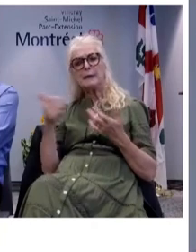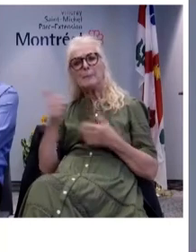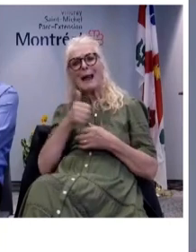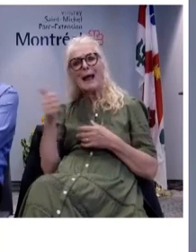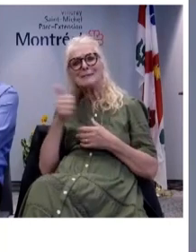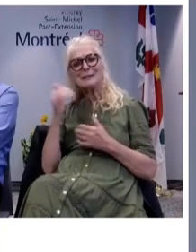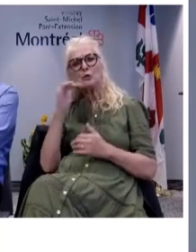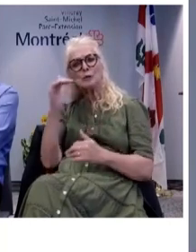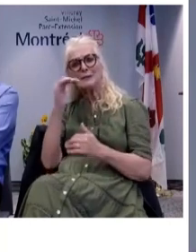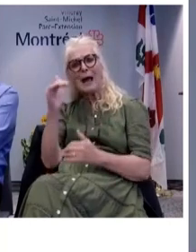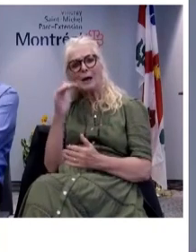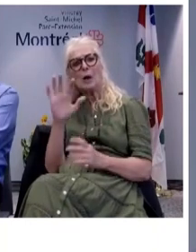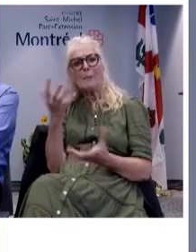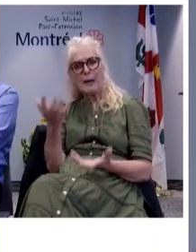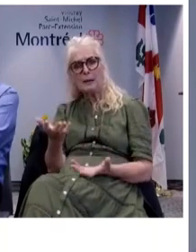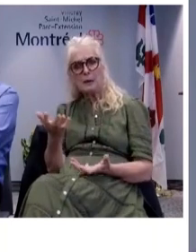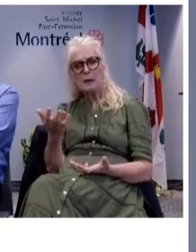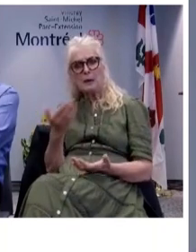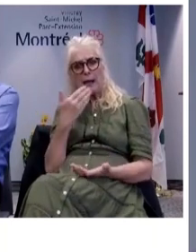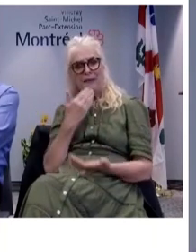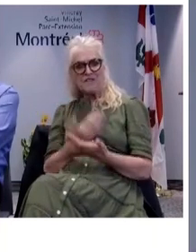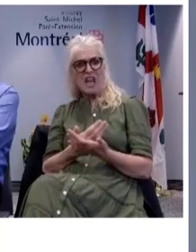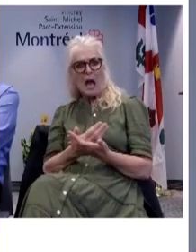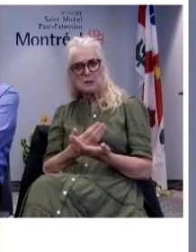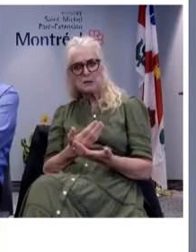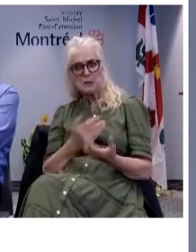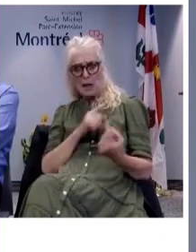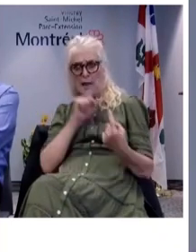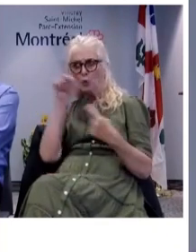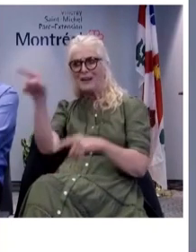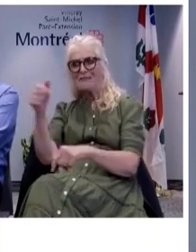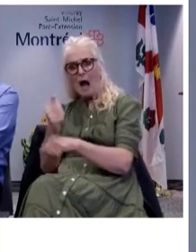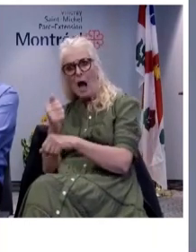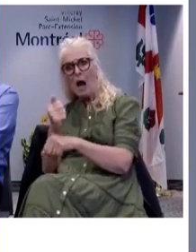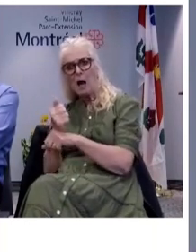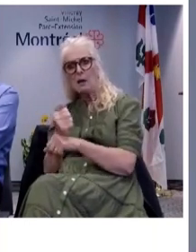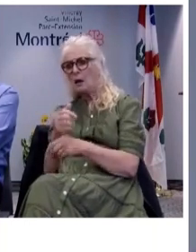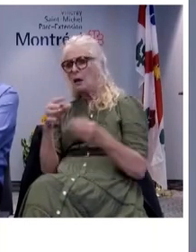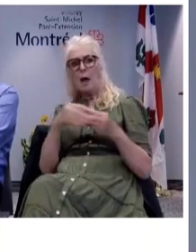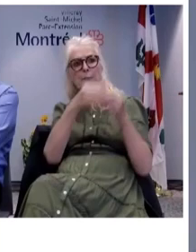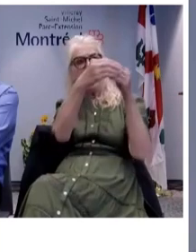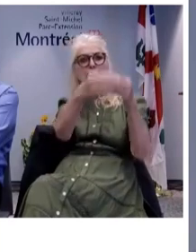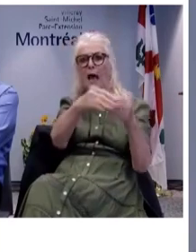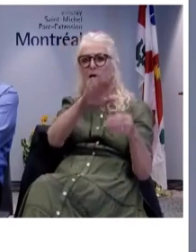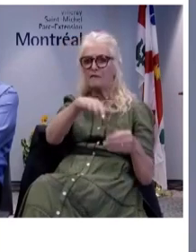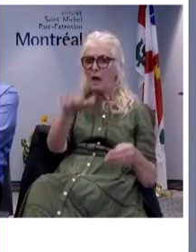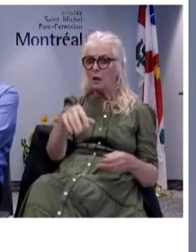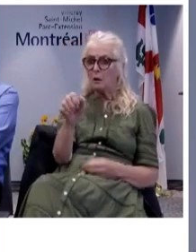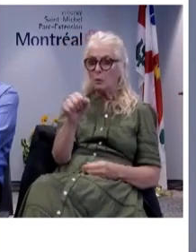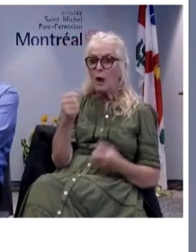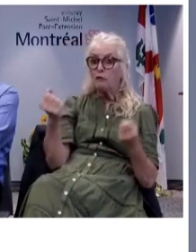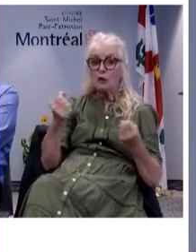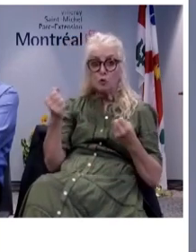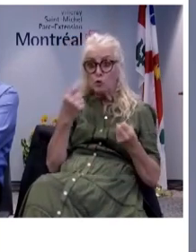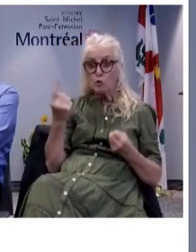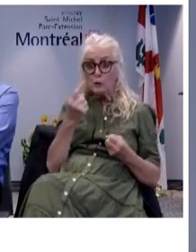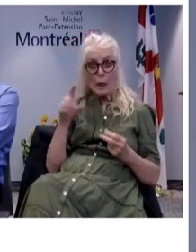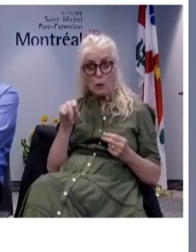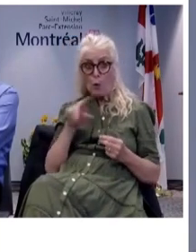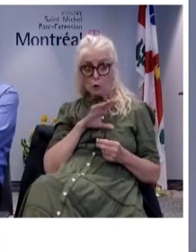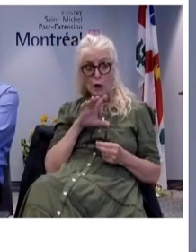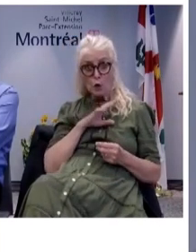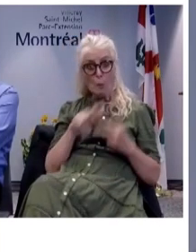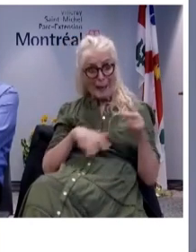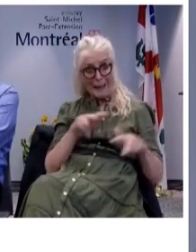de manière efficace pour se rendre à leur lieu de travail pour aller porter des enfants parce que oui il y a des gens qui le font autrement qu'en voiture comment